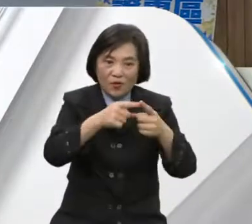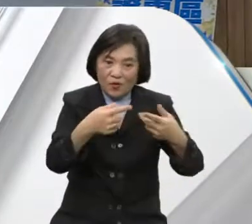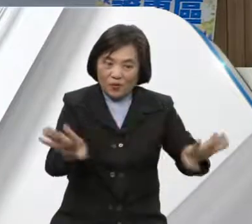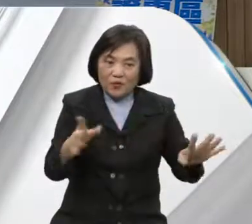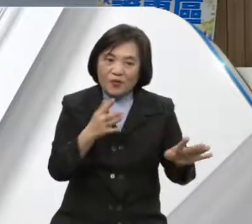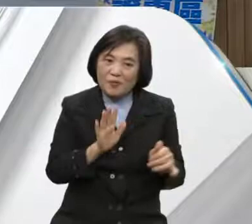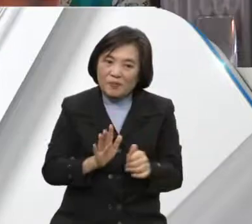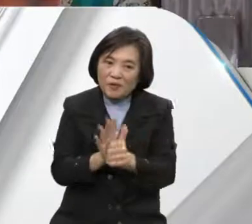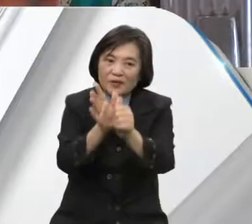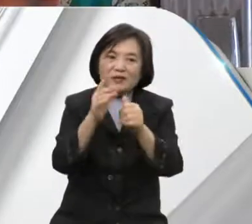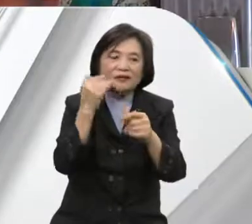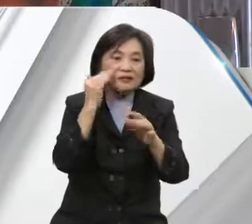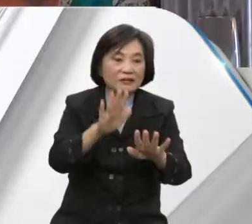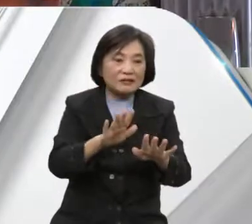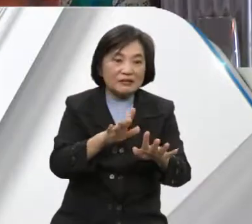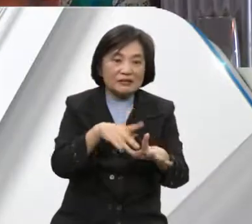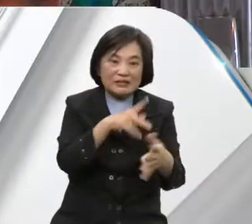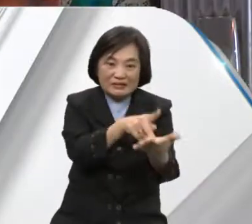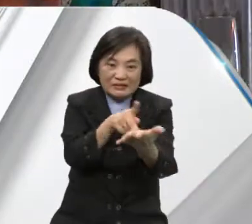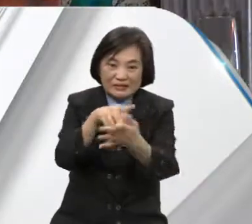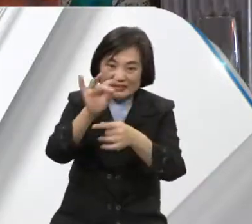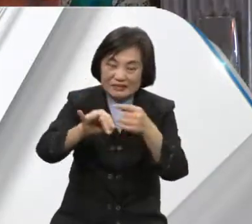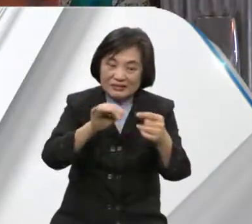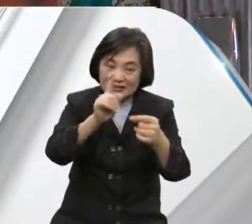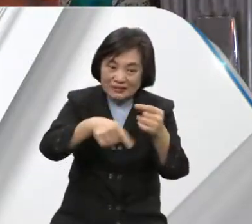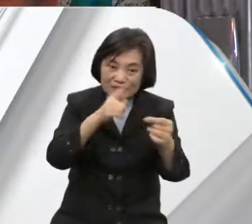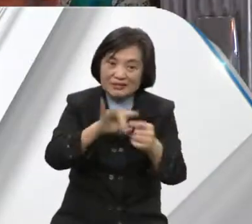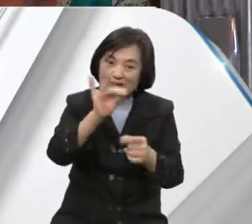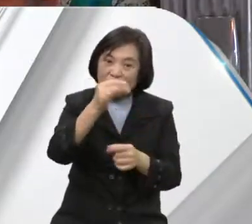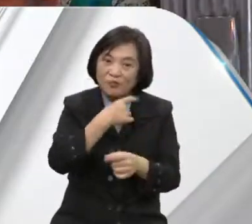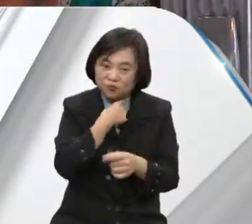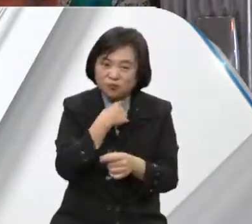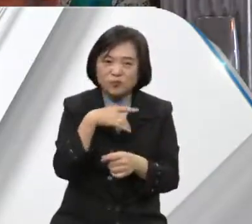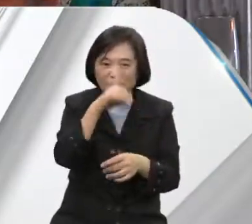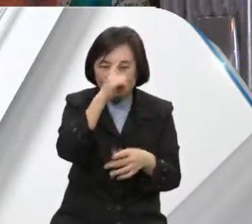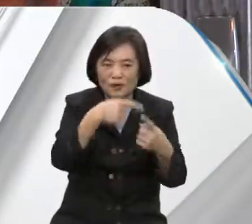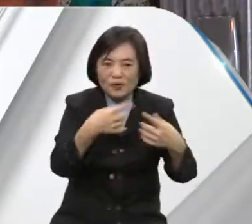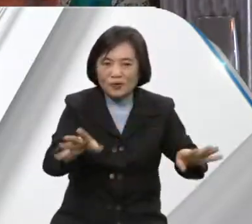赞助了大片，当然将近100万元嘅营运成本。下个新闻是昆明台东报道。